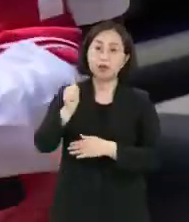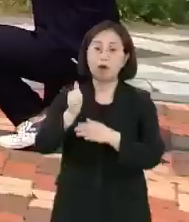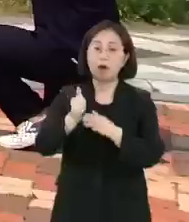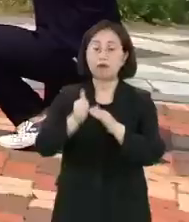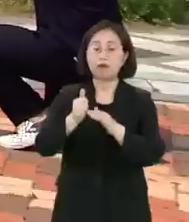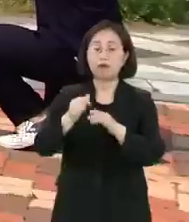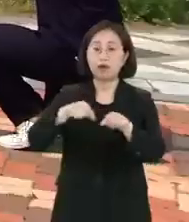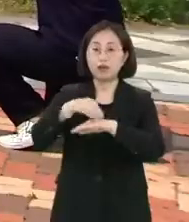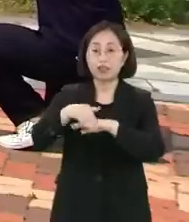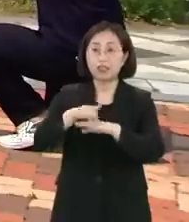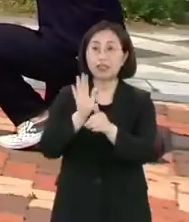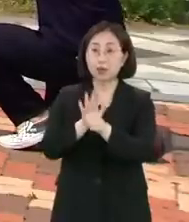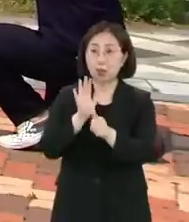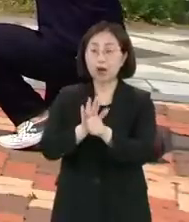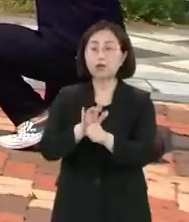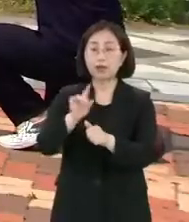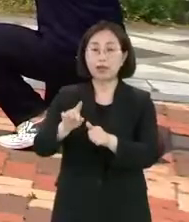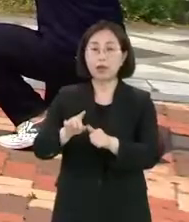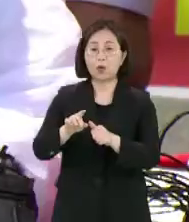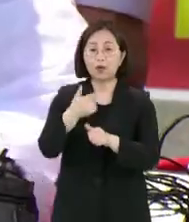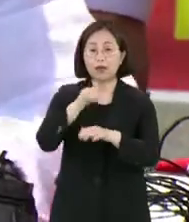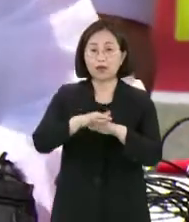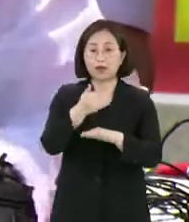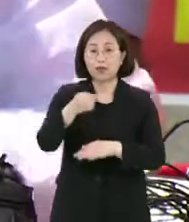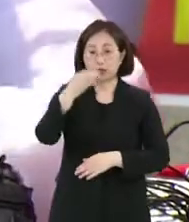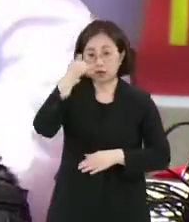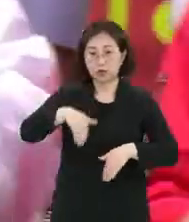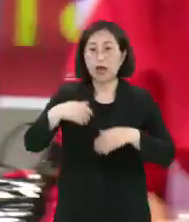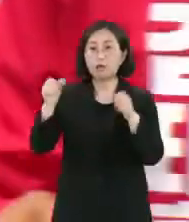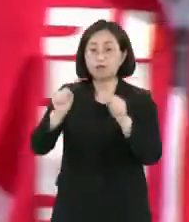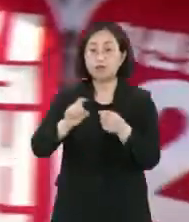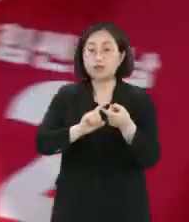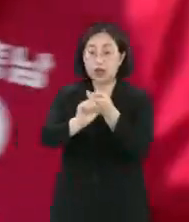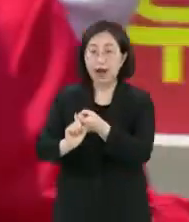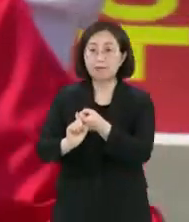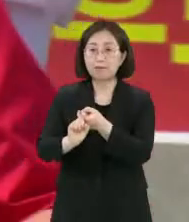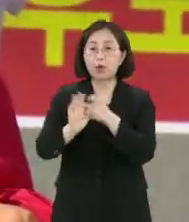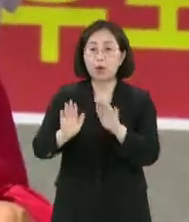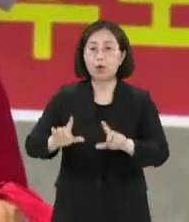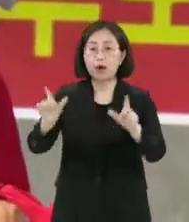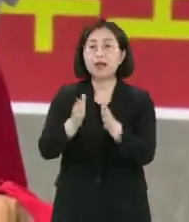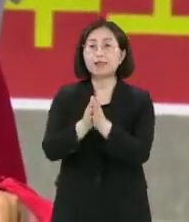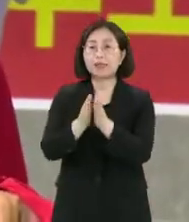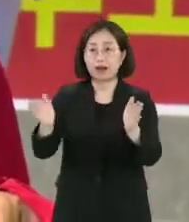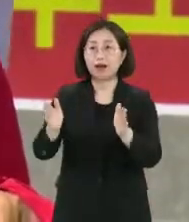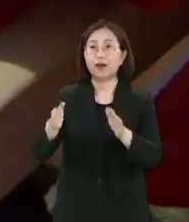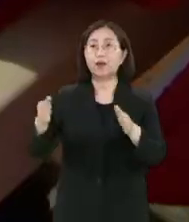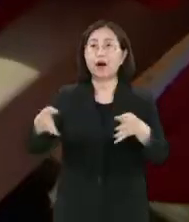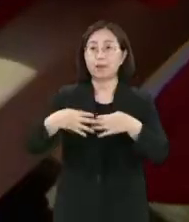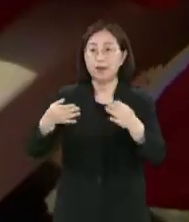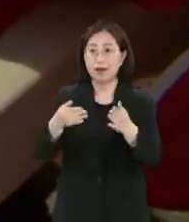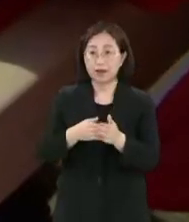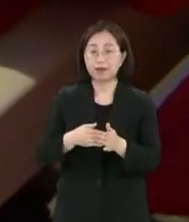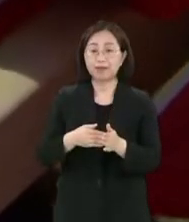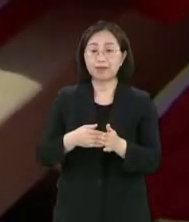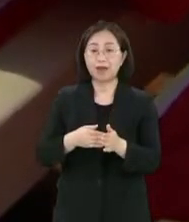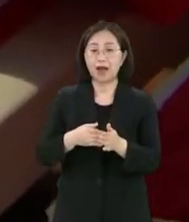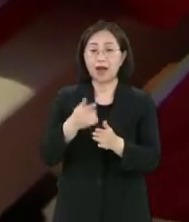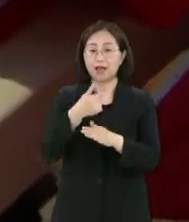앞장서겠다며 올해 안에 특별자치단체인 대전 세종 충남북 특별연합을 출범시키기로 합의했습니다. 충청권